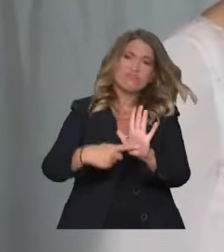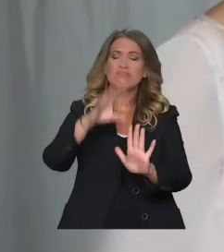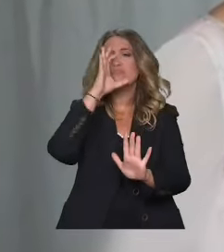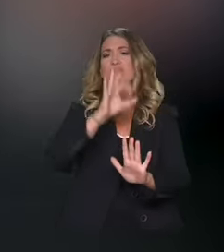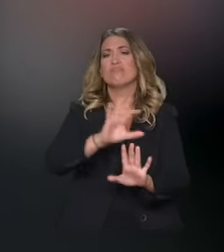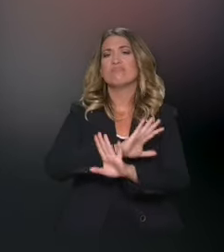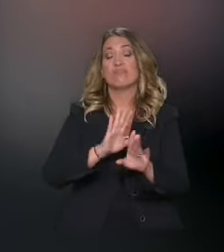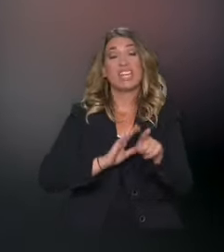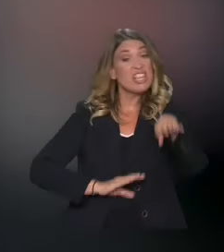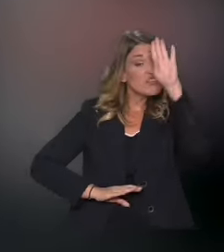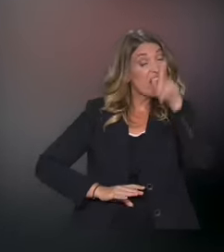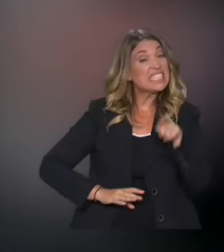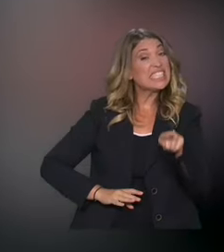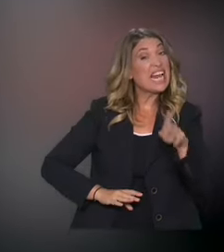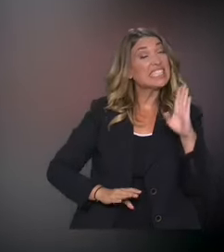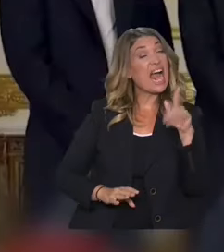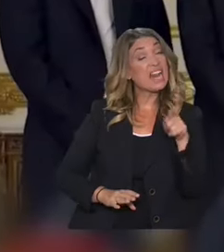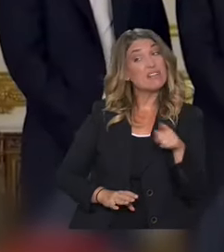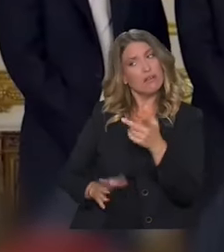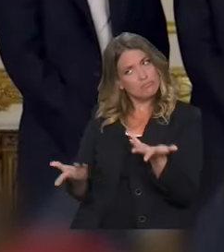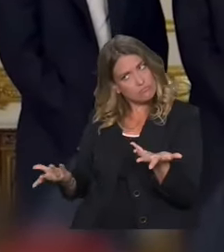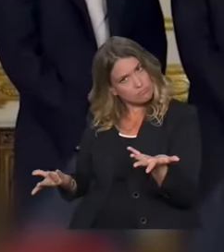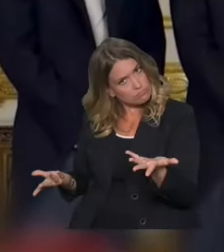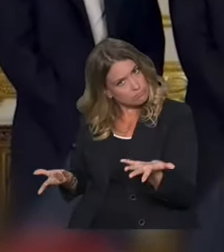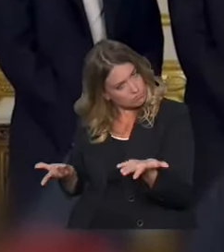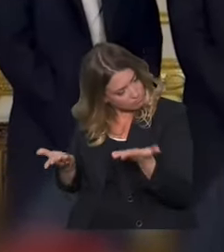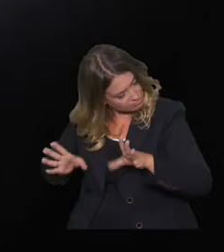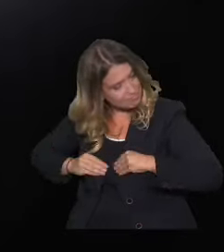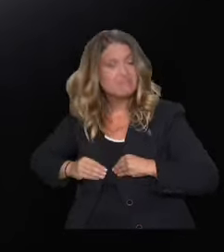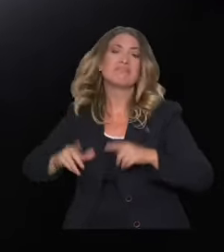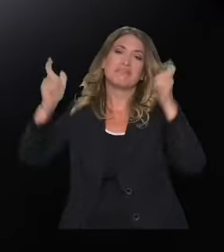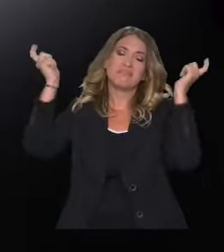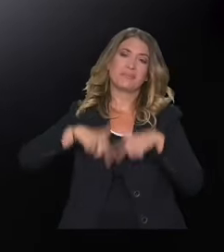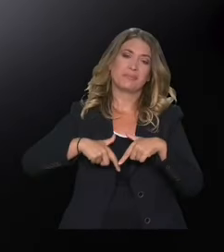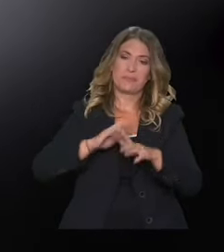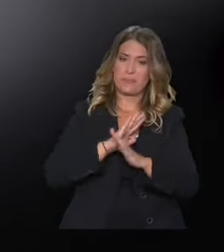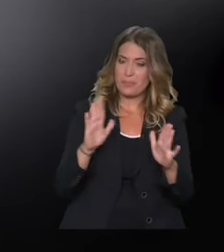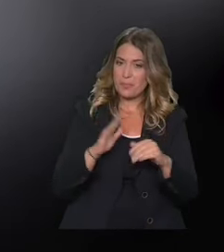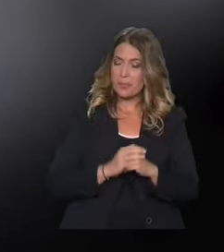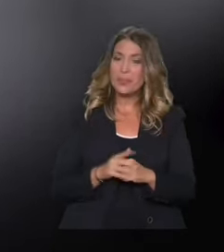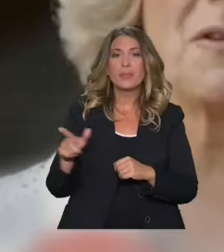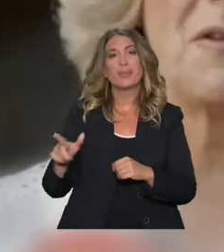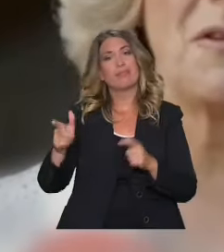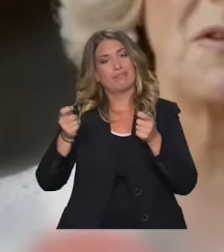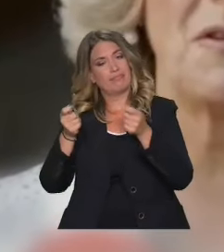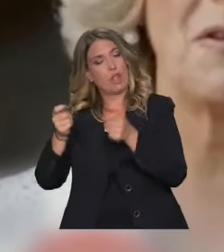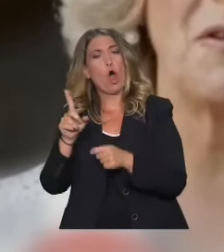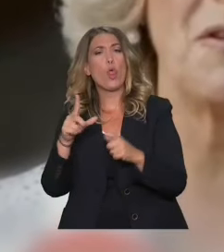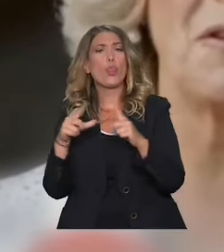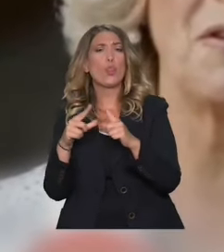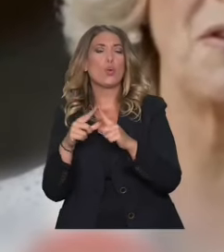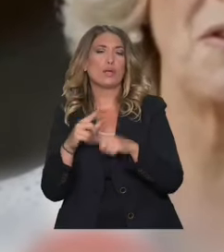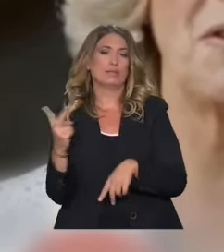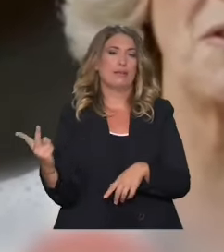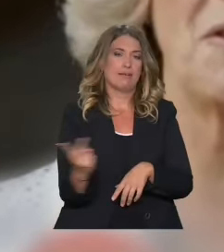Βασίλισσα Ελισάβετ και το 2005 παντρεύονται. Η Καμίλα γίνεται δούκισσα της Κορνουάλης και το πριγκιπικό